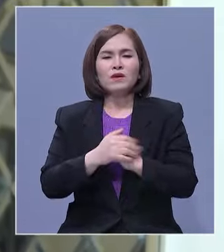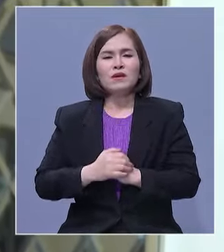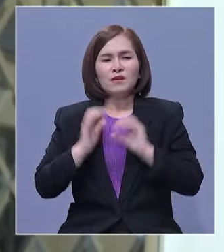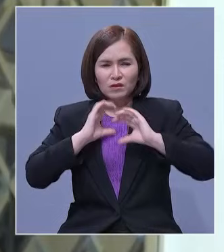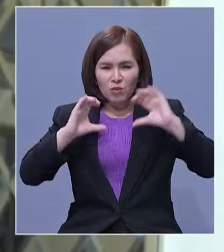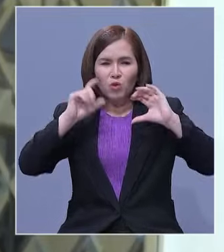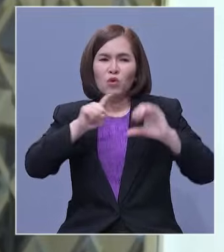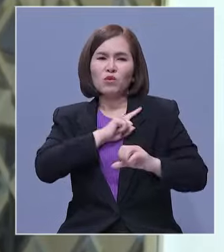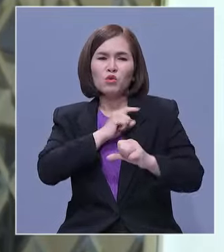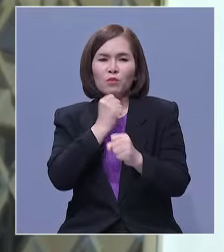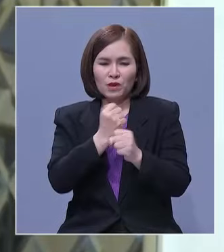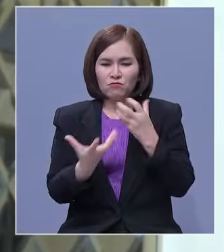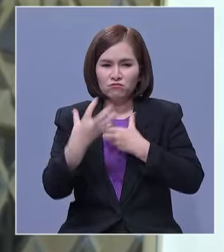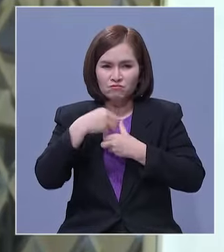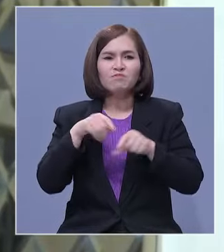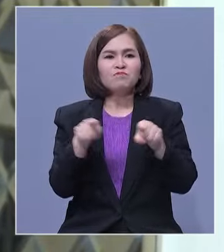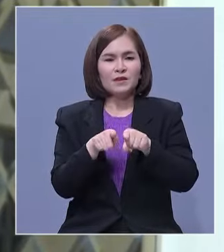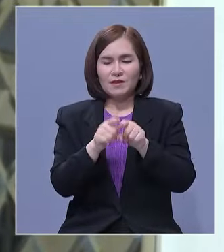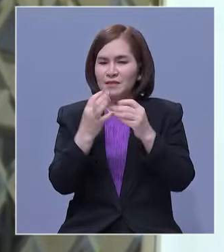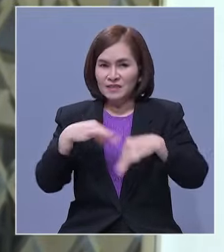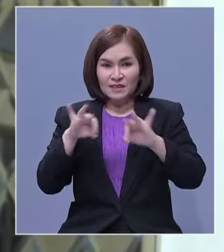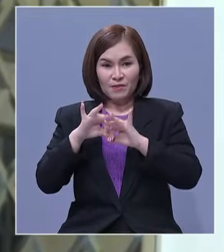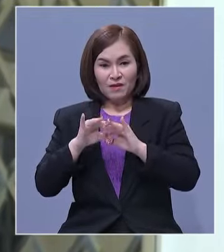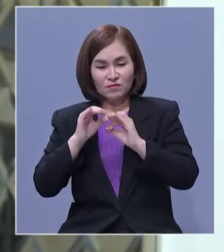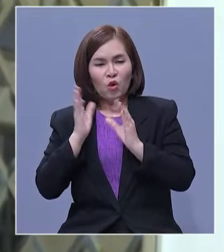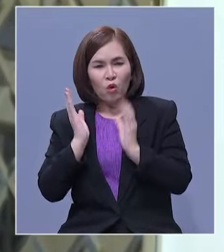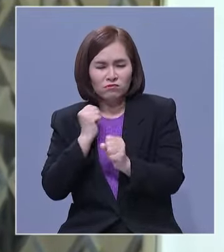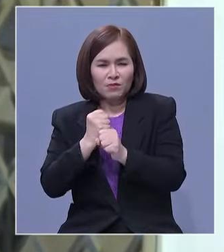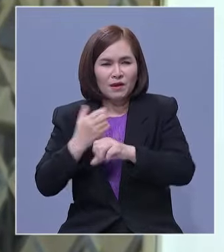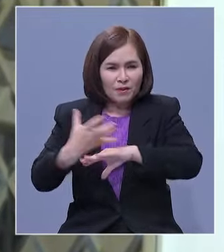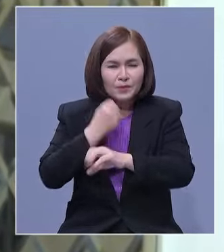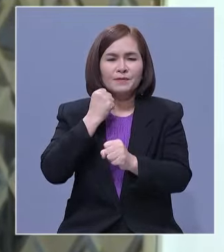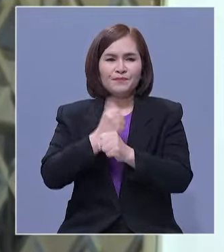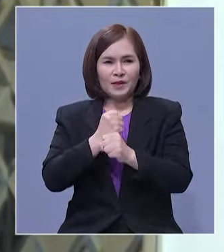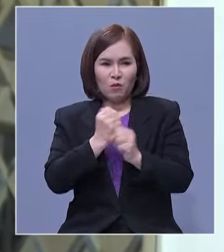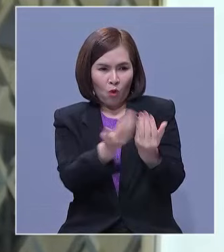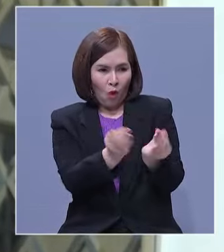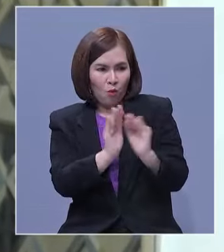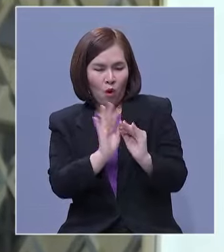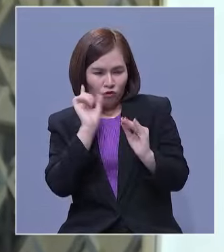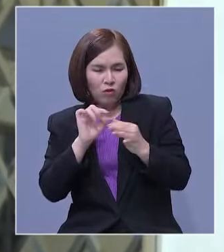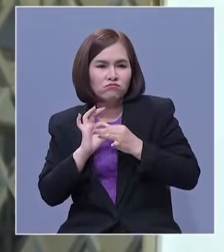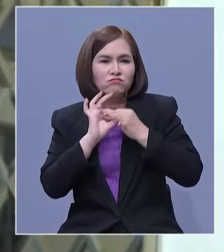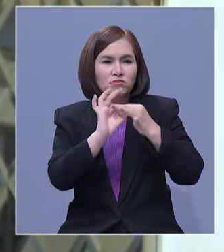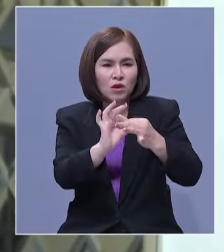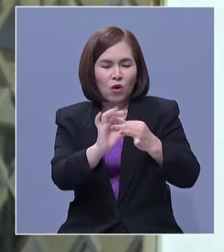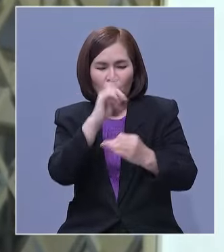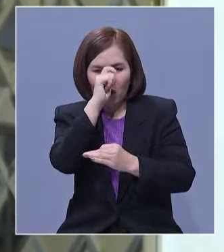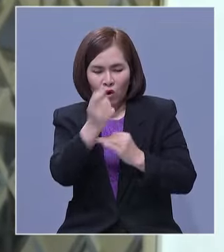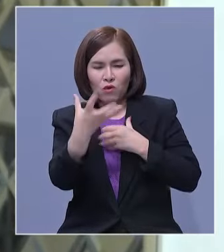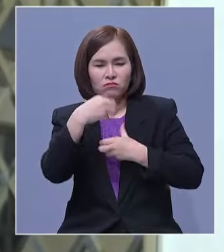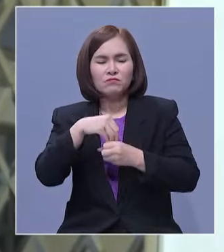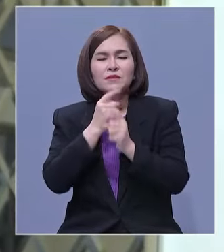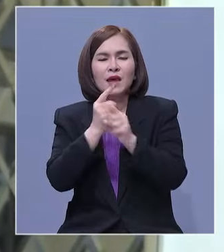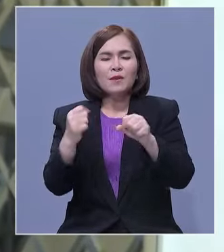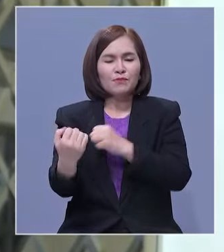มูลนิธิเมาไม่ขับบอกว่าคนในครอบครัวด้วยของทางฝั่งรัฐบาลด้วยที่จะต้องยึดถือปฏิบัติตามอย่างเคร่งครัดเพราะถ้า